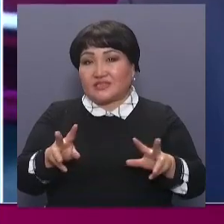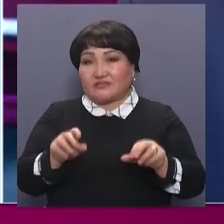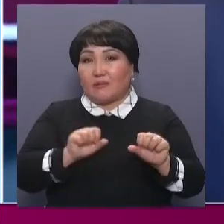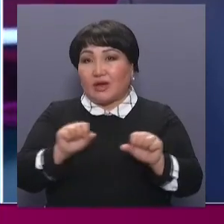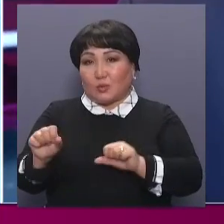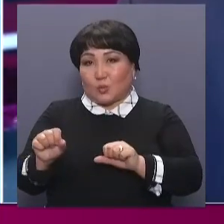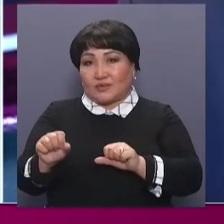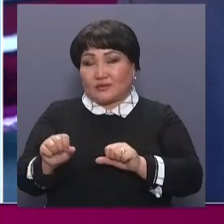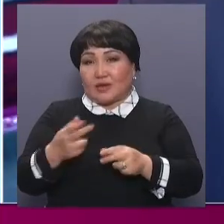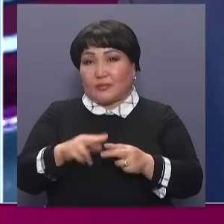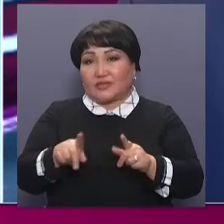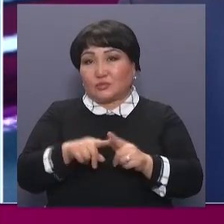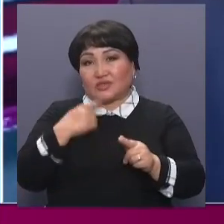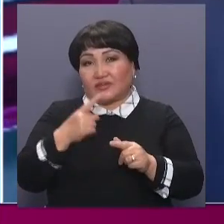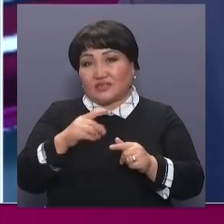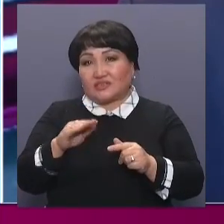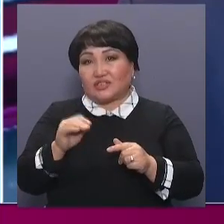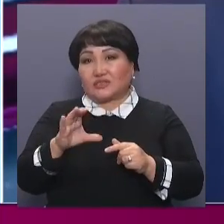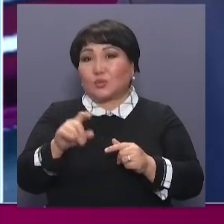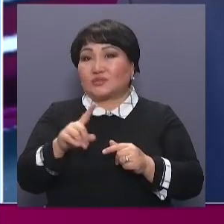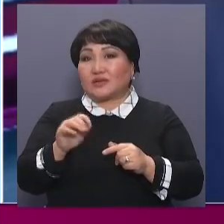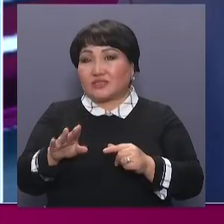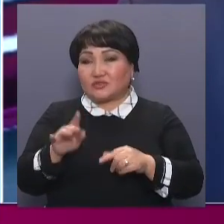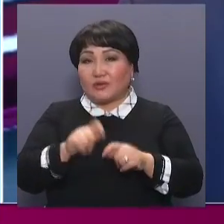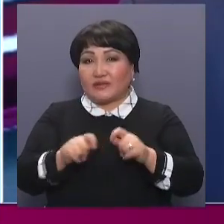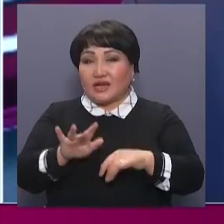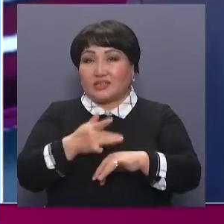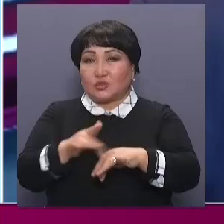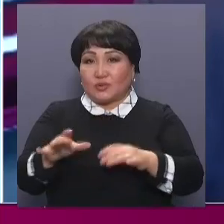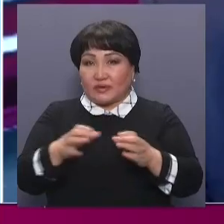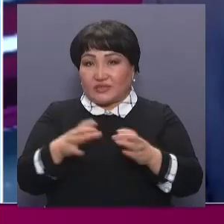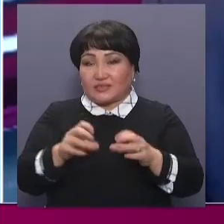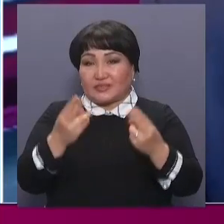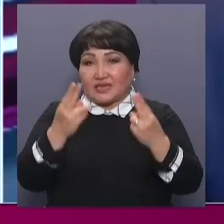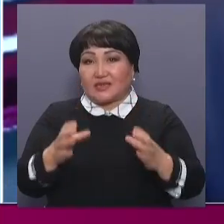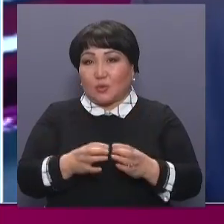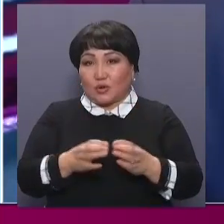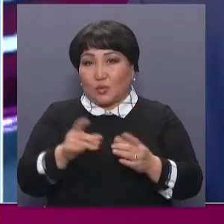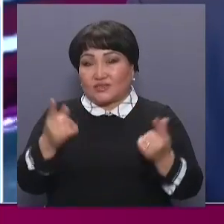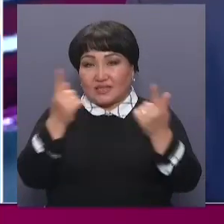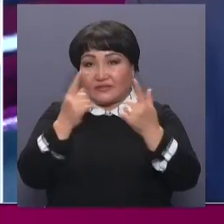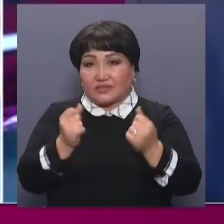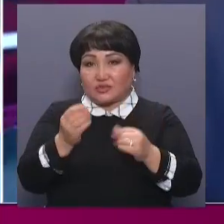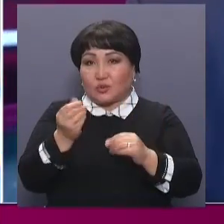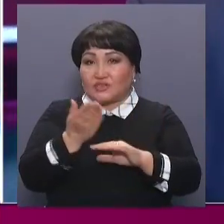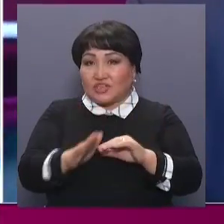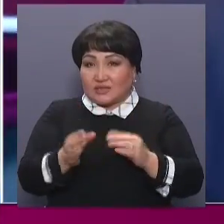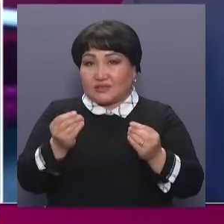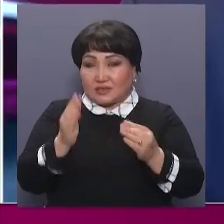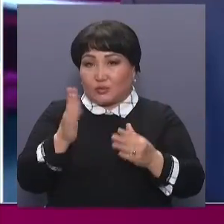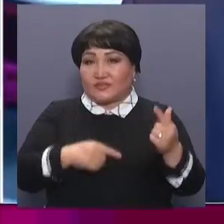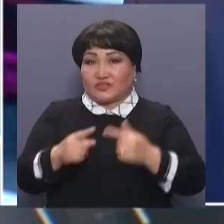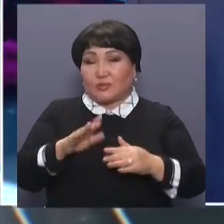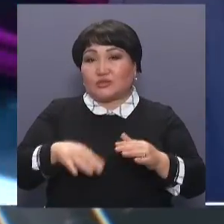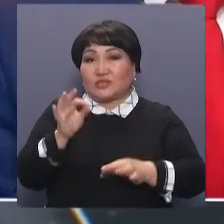Да, об этом тоже говорил Жасузаков. Сейчас ведется проверка счетного комитета и специальных органов. Он заявил, что часть денег будет возвращаться после